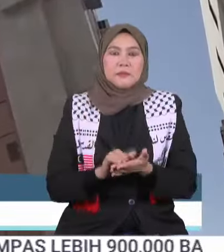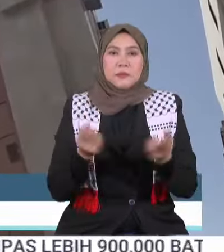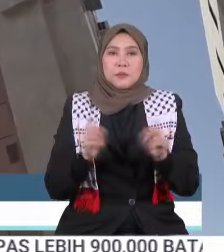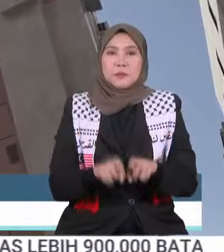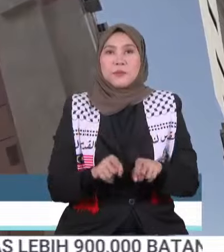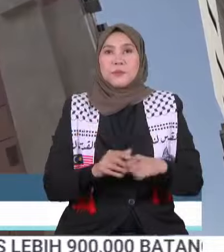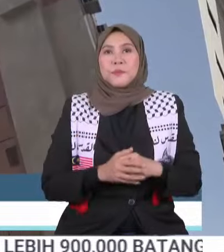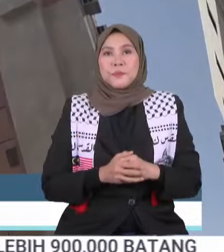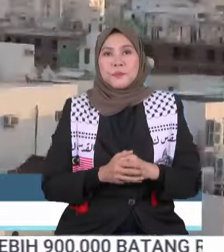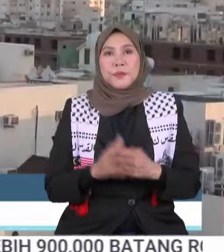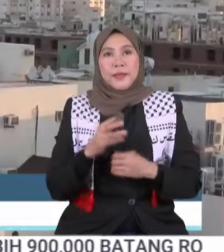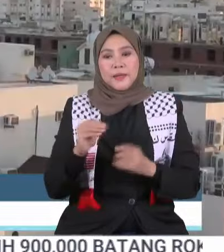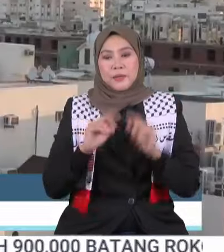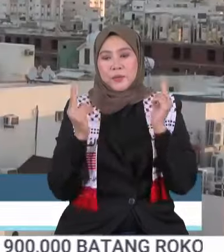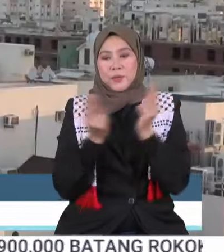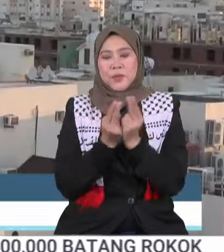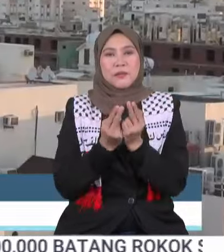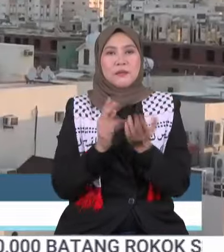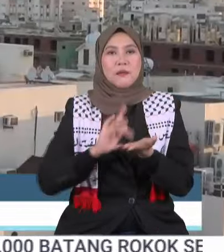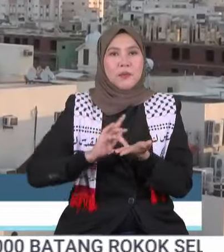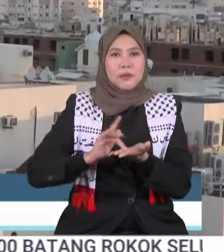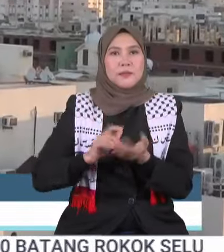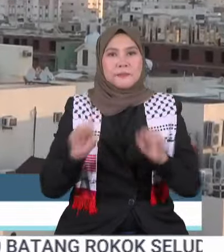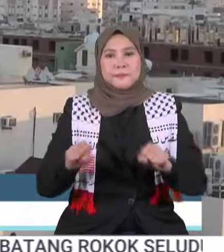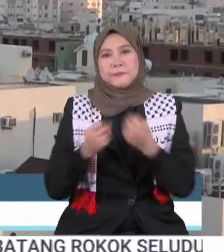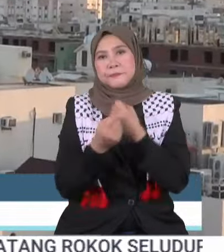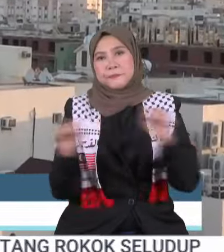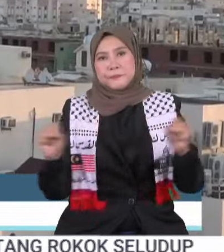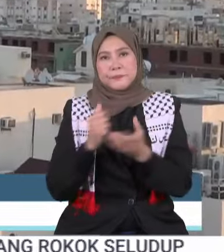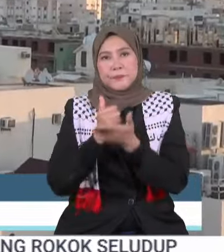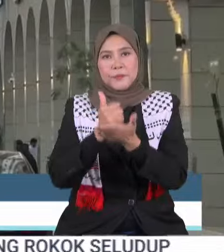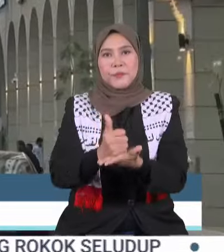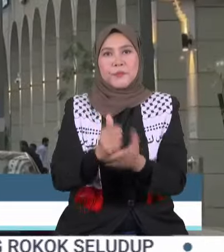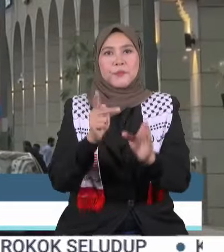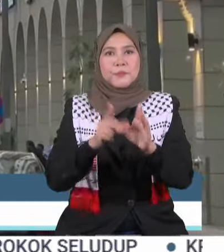kaunseling sentiasa sedia membantu para jemaah.